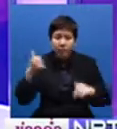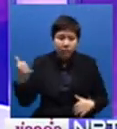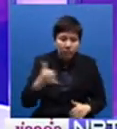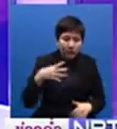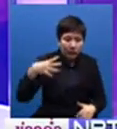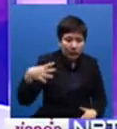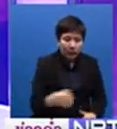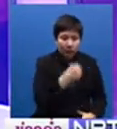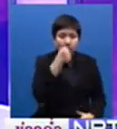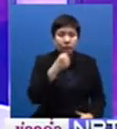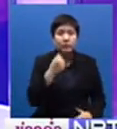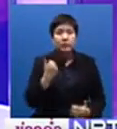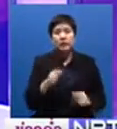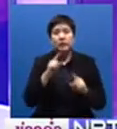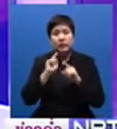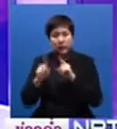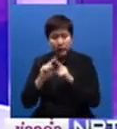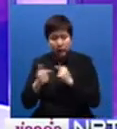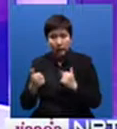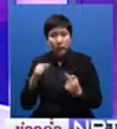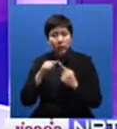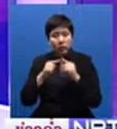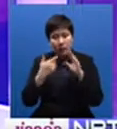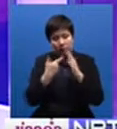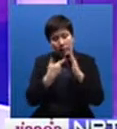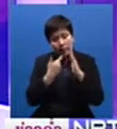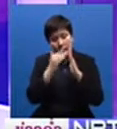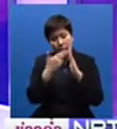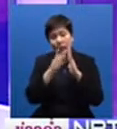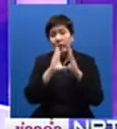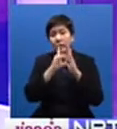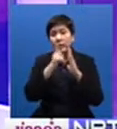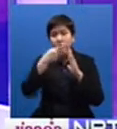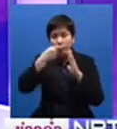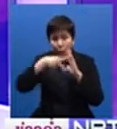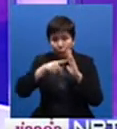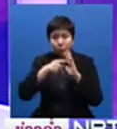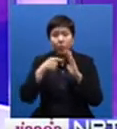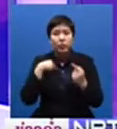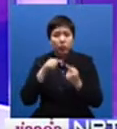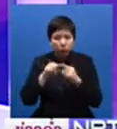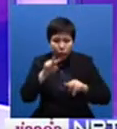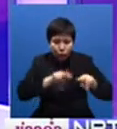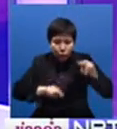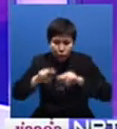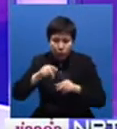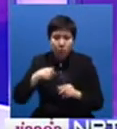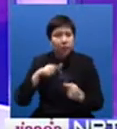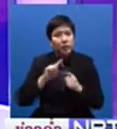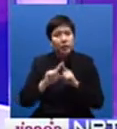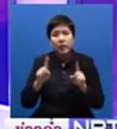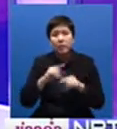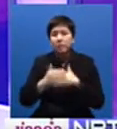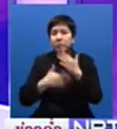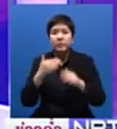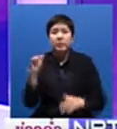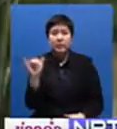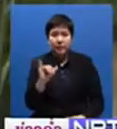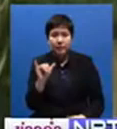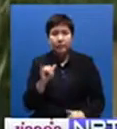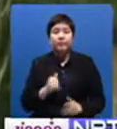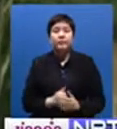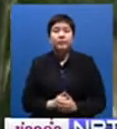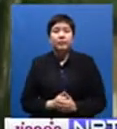ป่าสงวนแห่งชาตินายางกลักแม้ว่าจะมีการร้องเรียนให้หน่วยงานที่เกี่ยวข้องเข้าไปตรวจสอบแต่ไม่มีความคืบหน้า